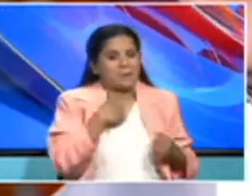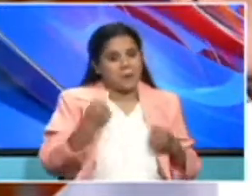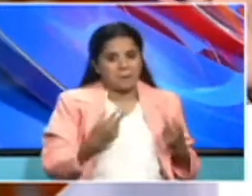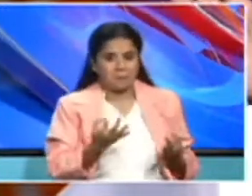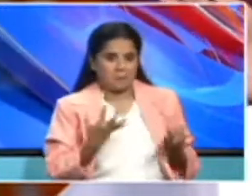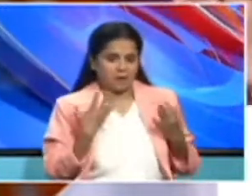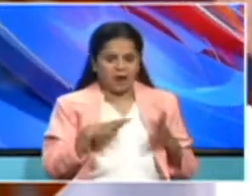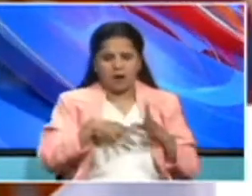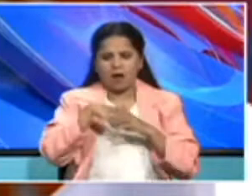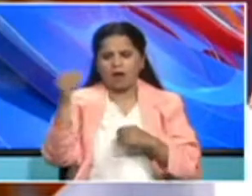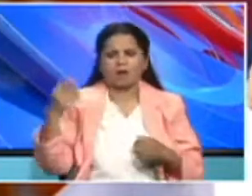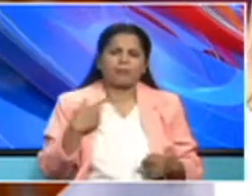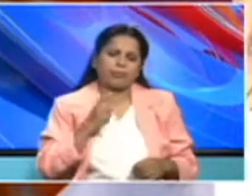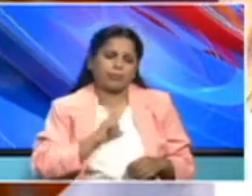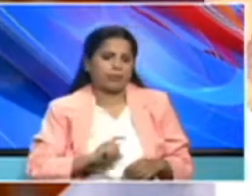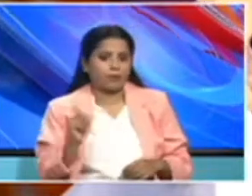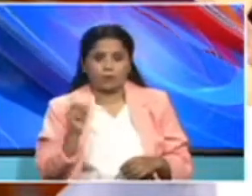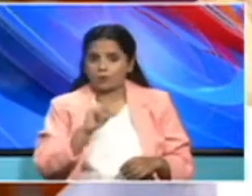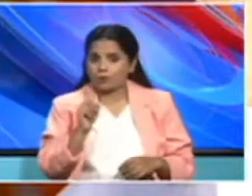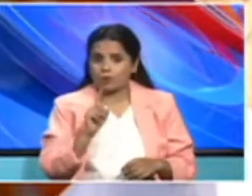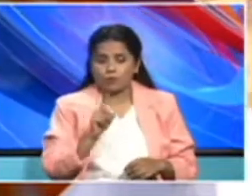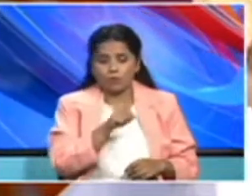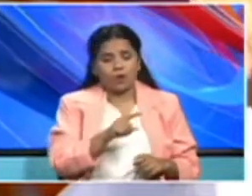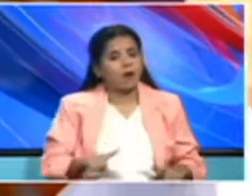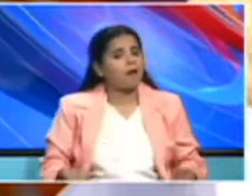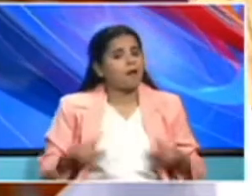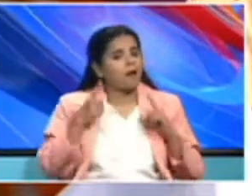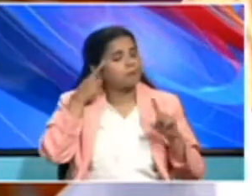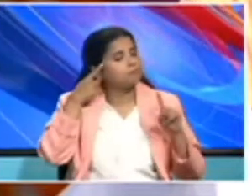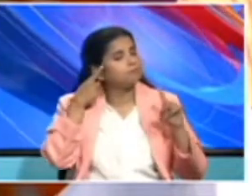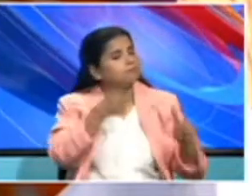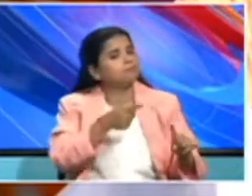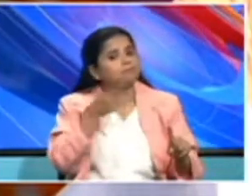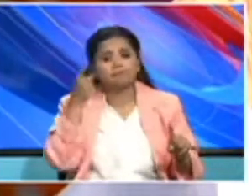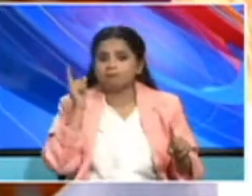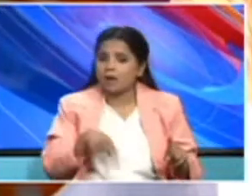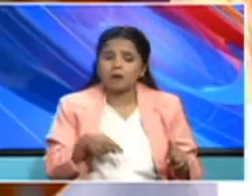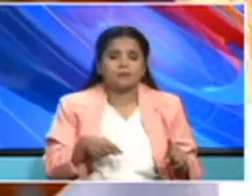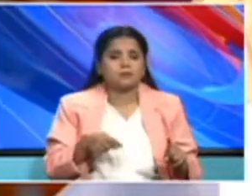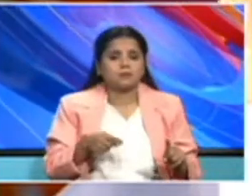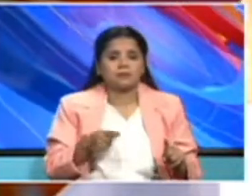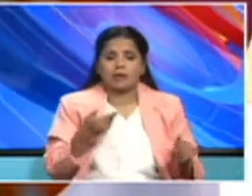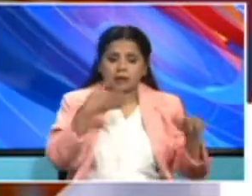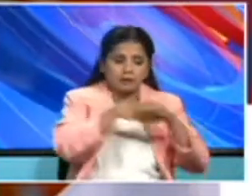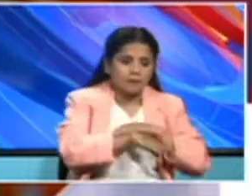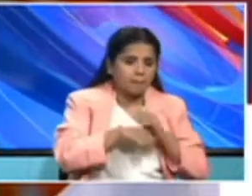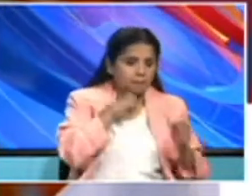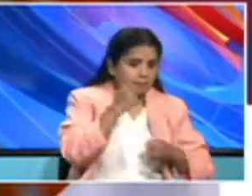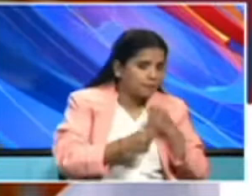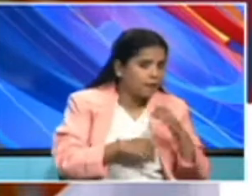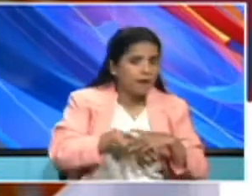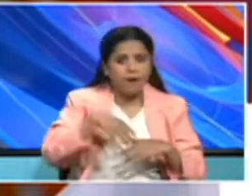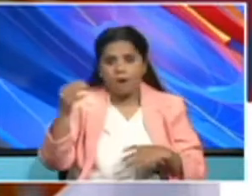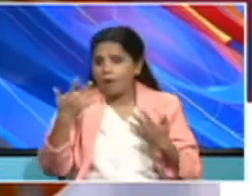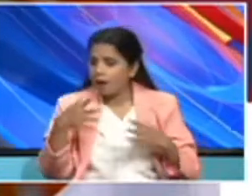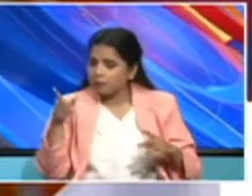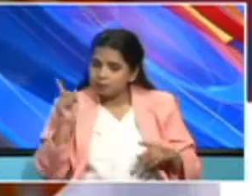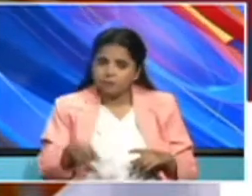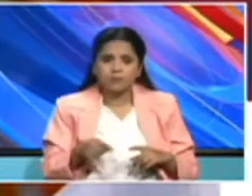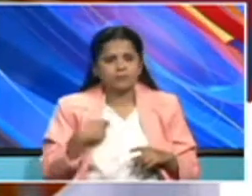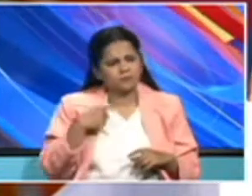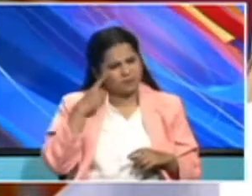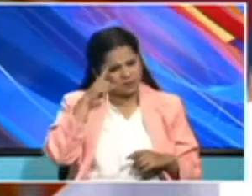गति आपके जीवन का मिशन होना चाहिए। मुझे विश्वास है